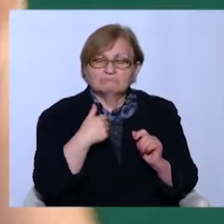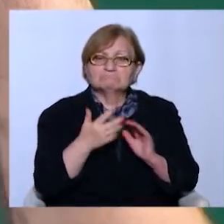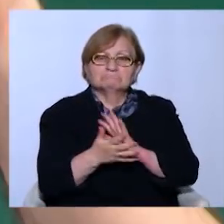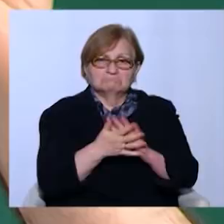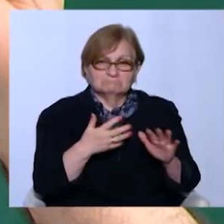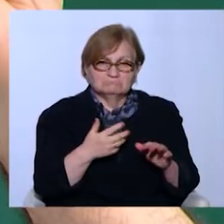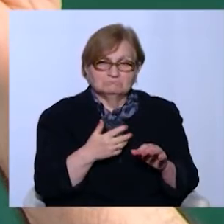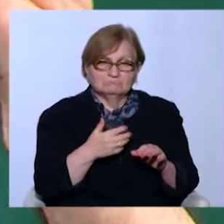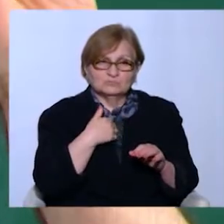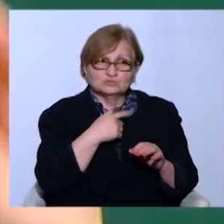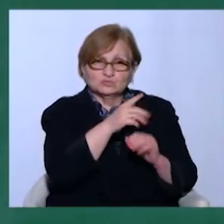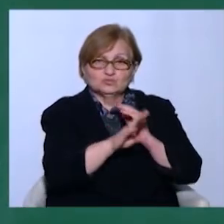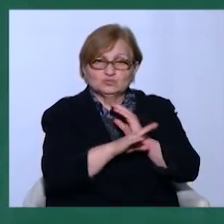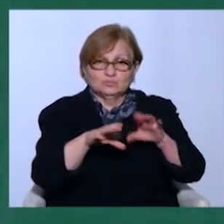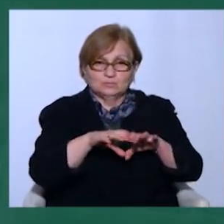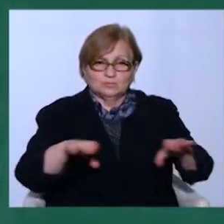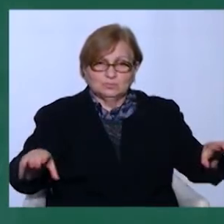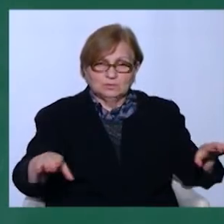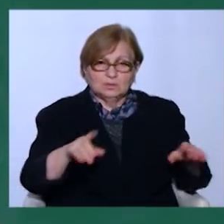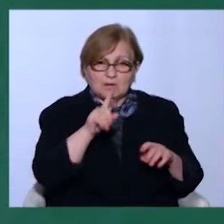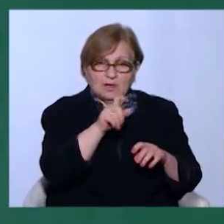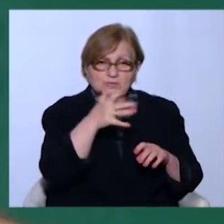რომ ჩვენი მორის სიგრძე არის